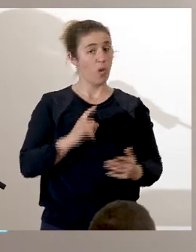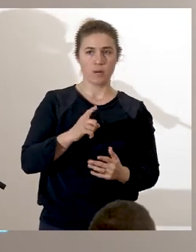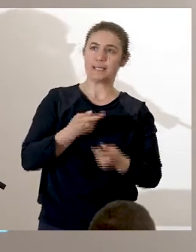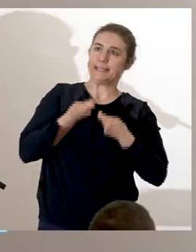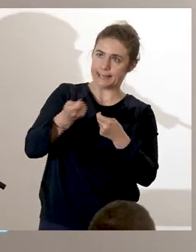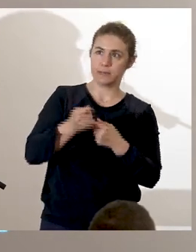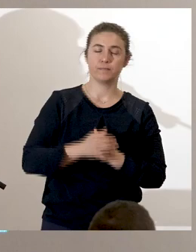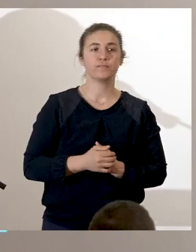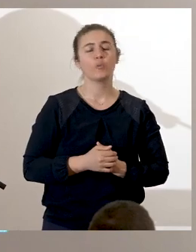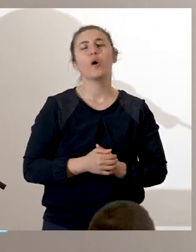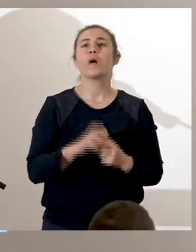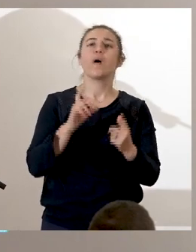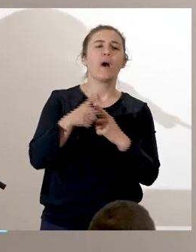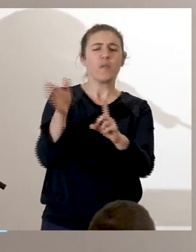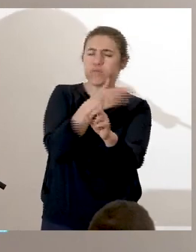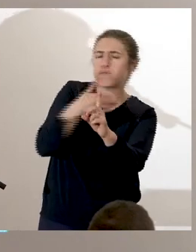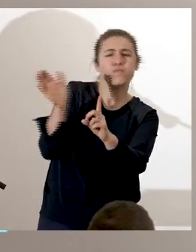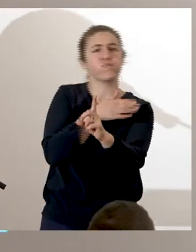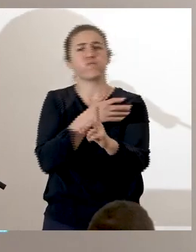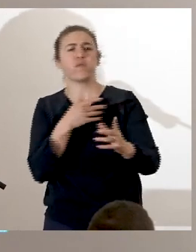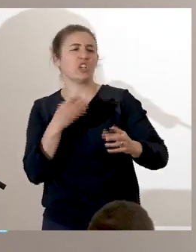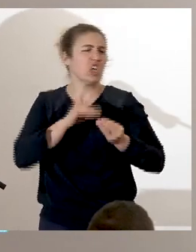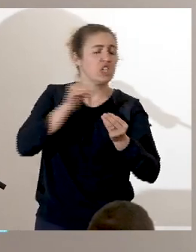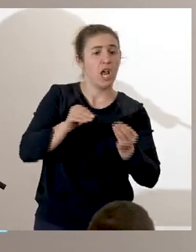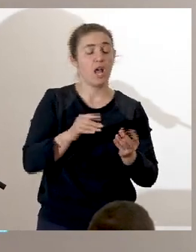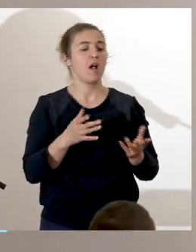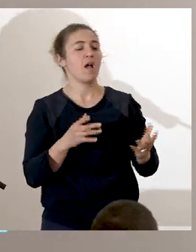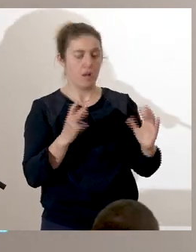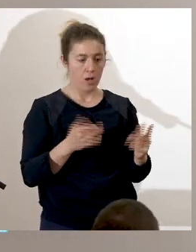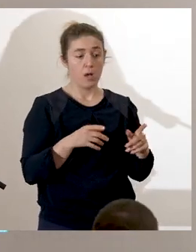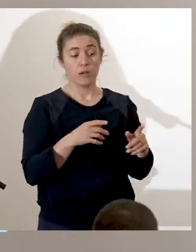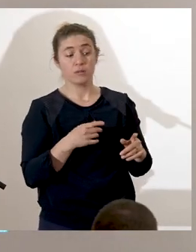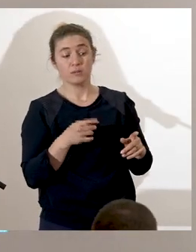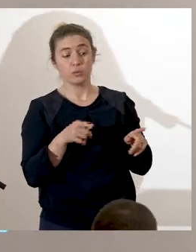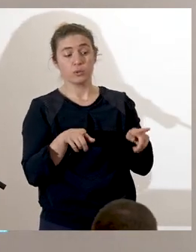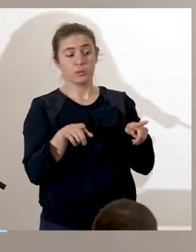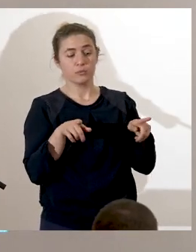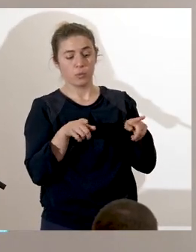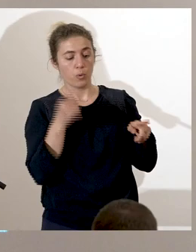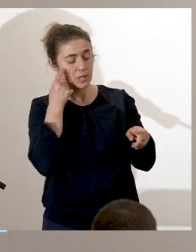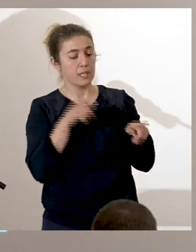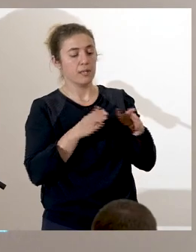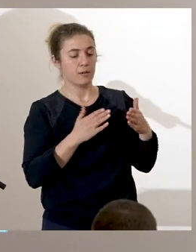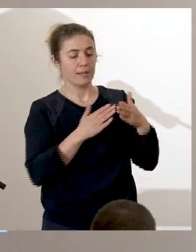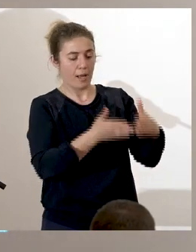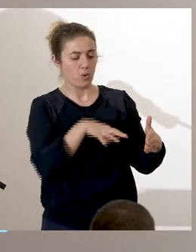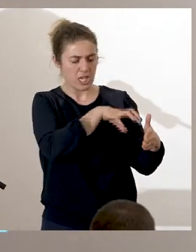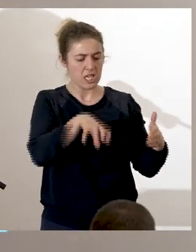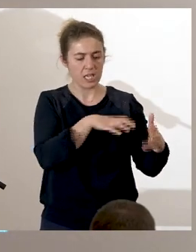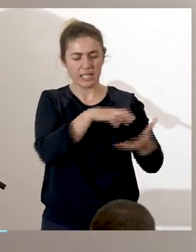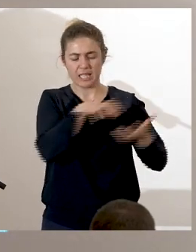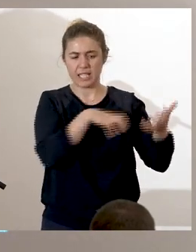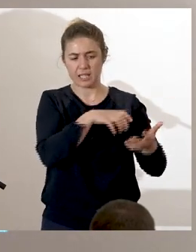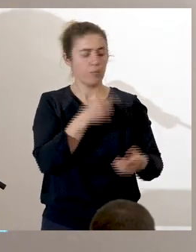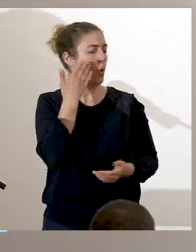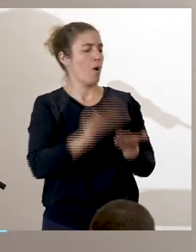Les abus, les mauvais traitements, la mortalité et les révoltes à bord des navires témoignent du caractère coercitif de leur engagement et font